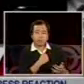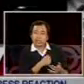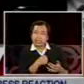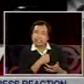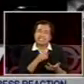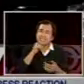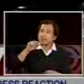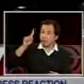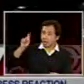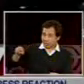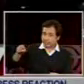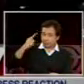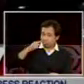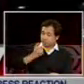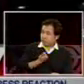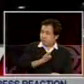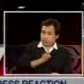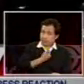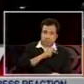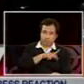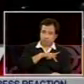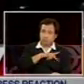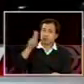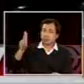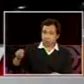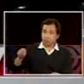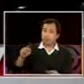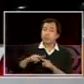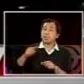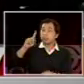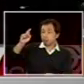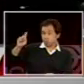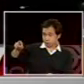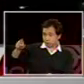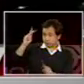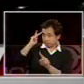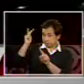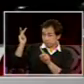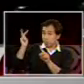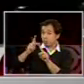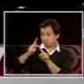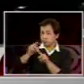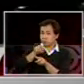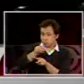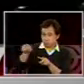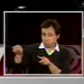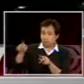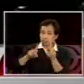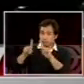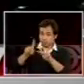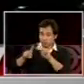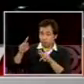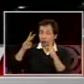tinatanong para sa sarili ko, no? Tinatanong ko ito para sa napakaraming nanonood